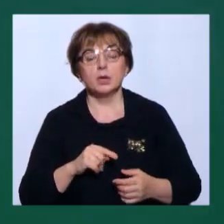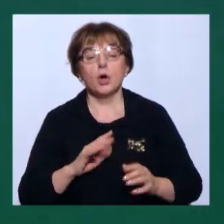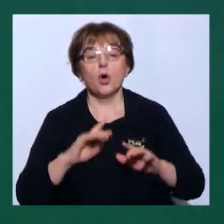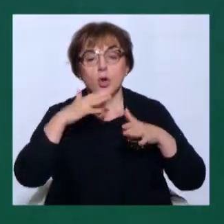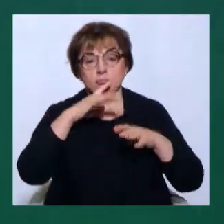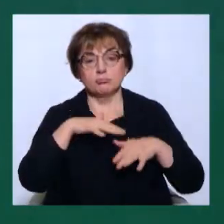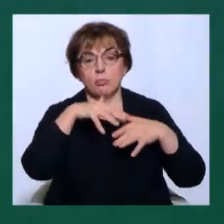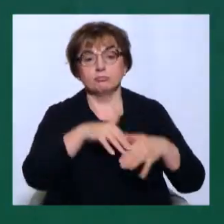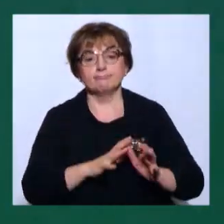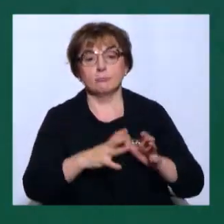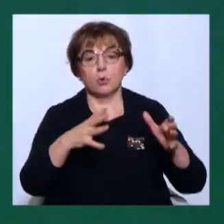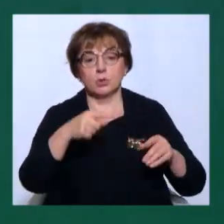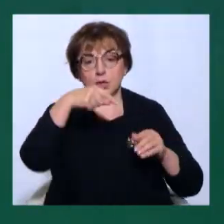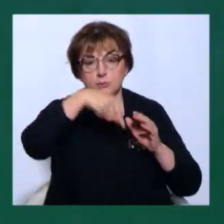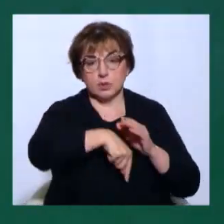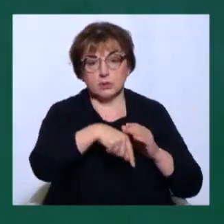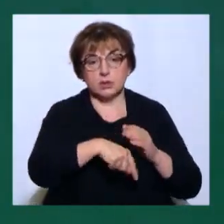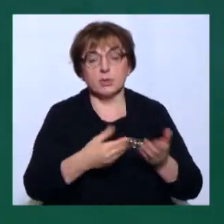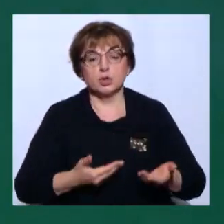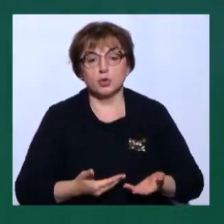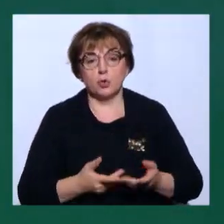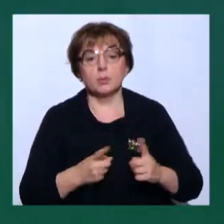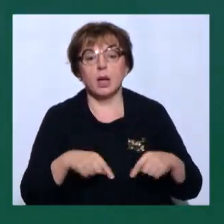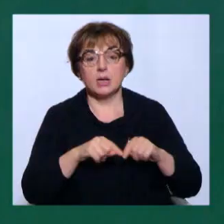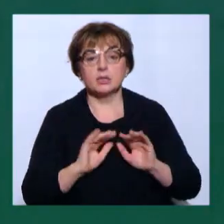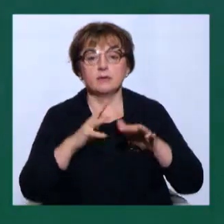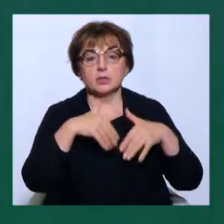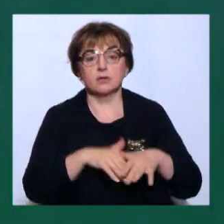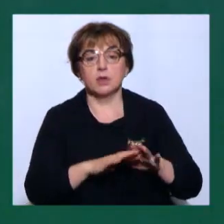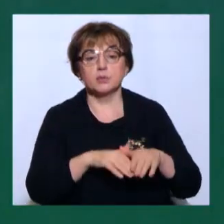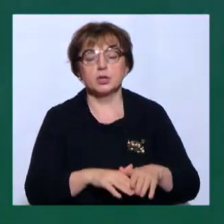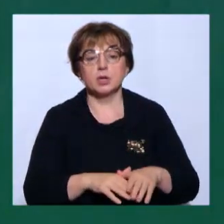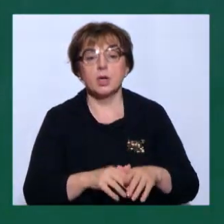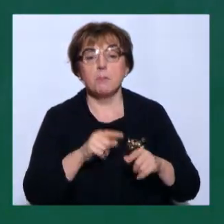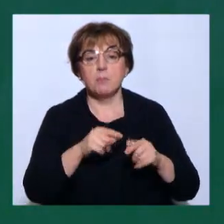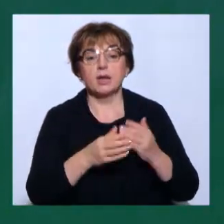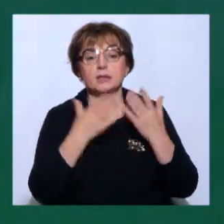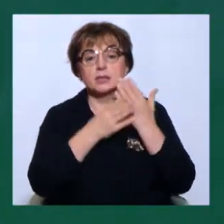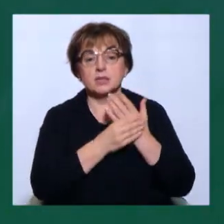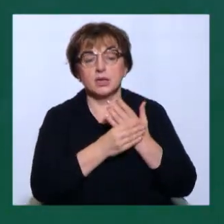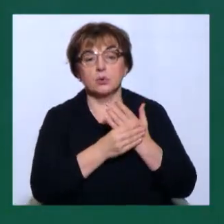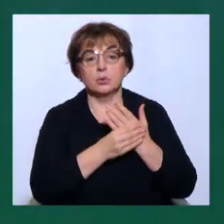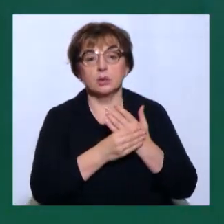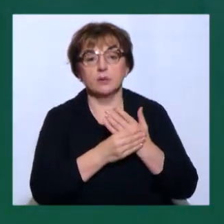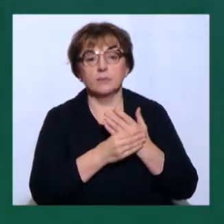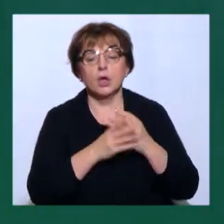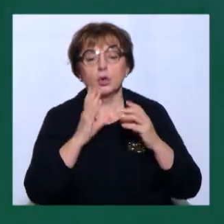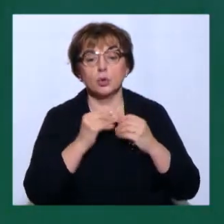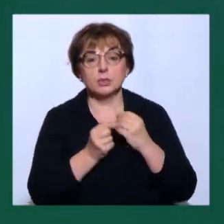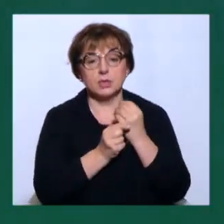ოკეანეებში ბინადრობენ, ზღვებში და ოკეანეებში. Მათი სხეული, როდესაც